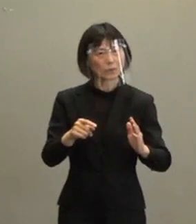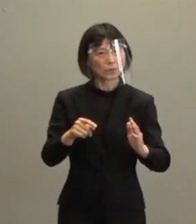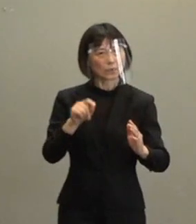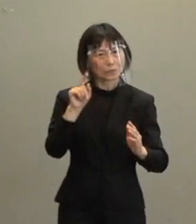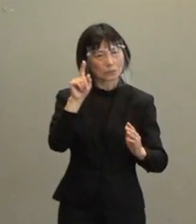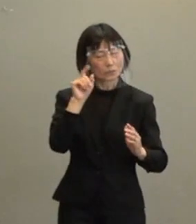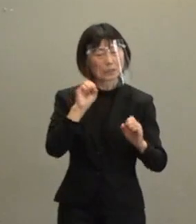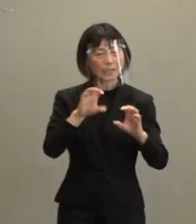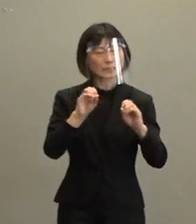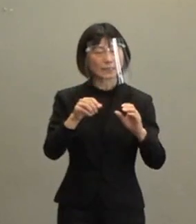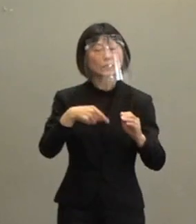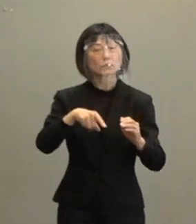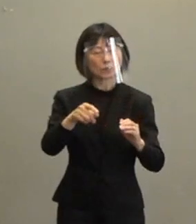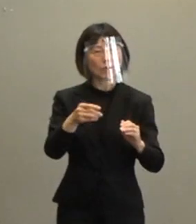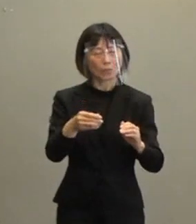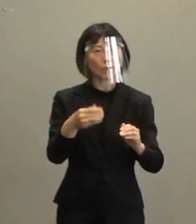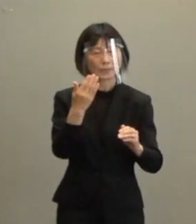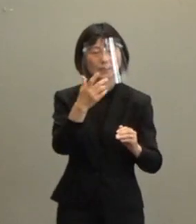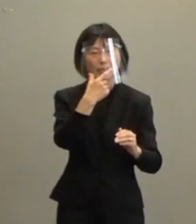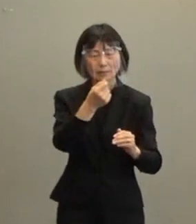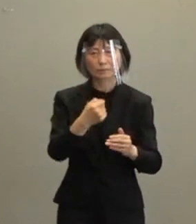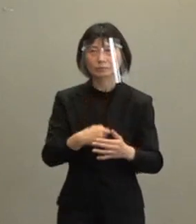されていくのかっていうのをちょっとお伺いできますでしょうか。